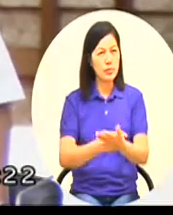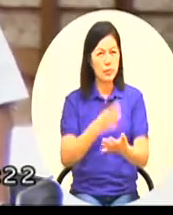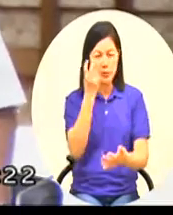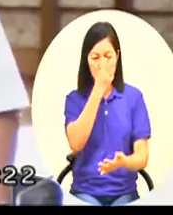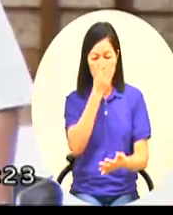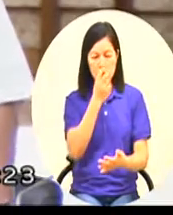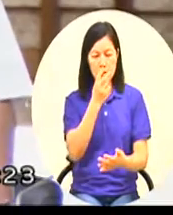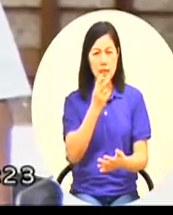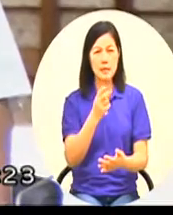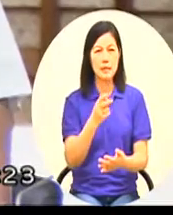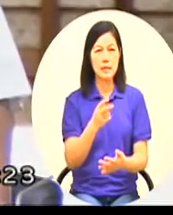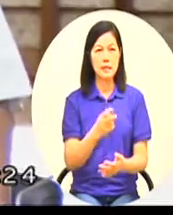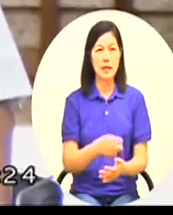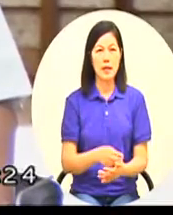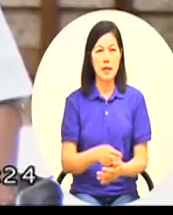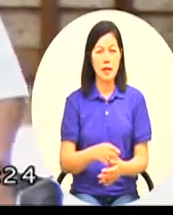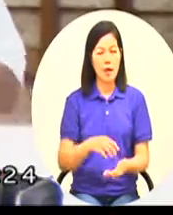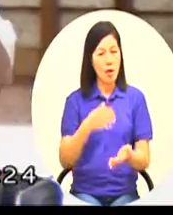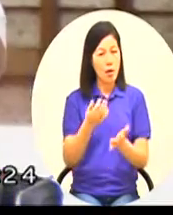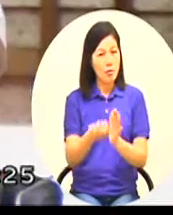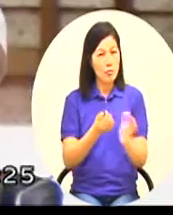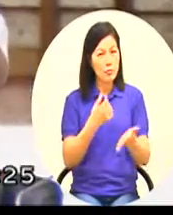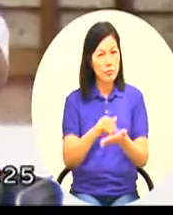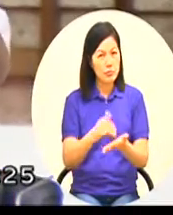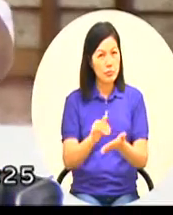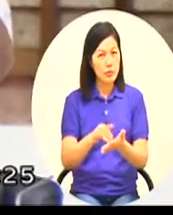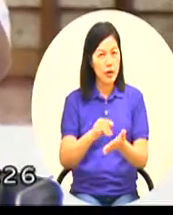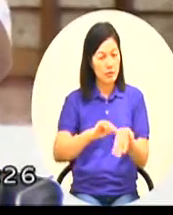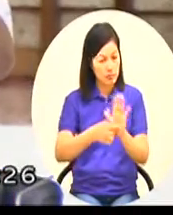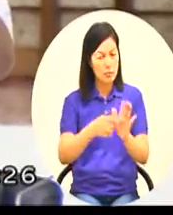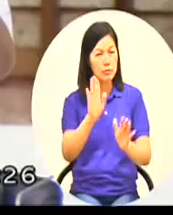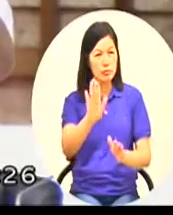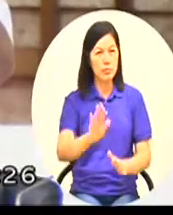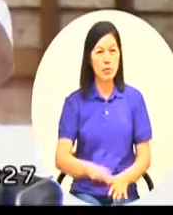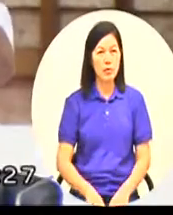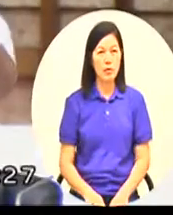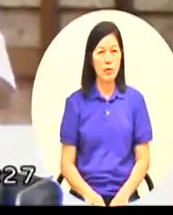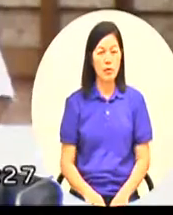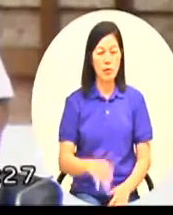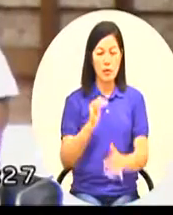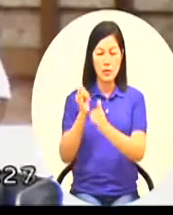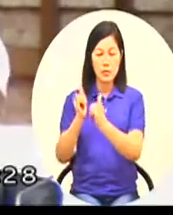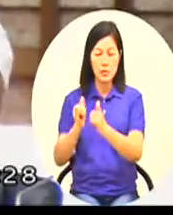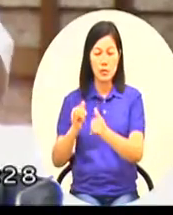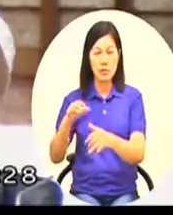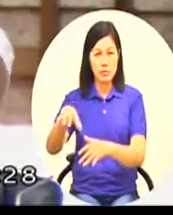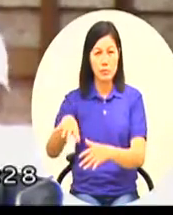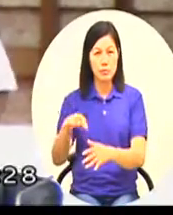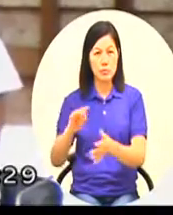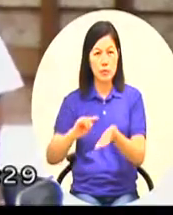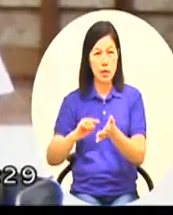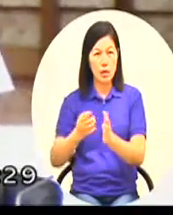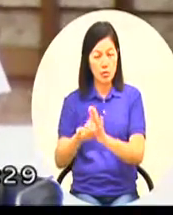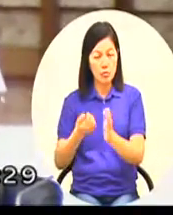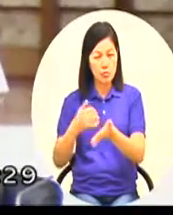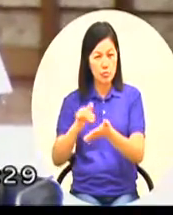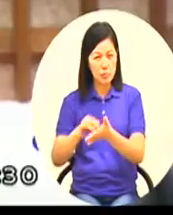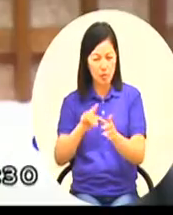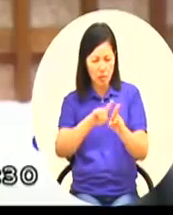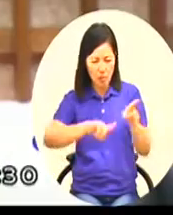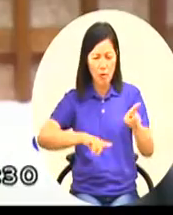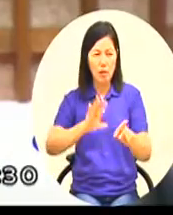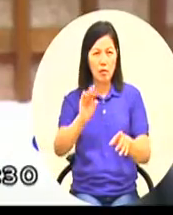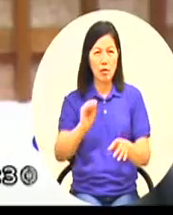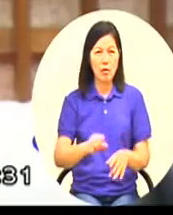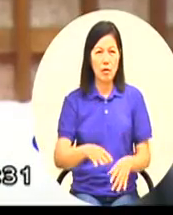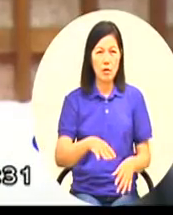算里面呈现出来。我们的预算，你的预算跟社会局的预算中间落差很大，你的总预算